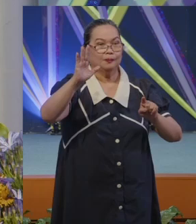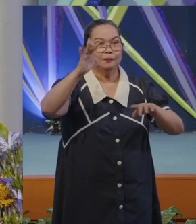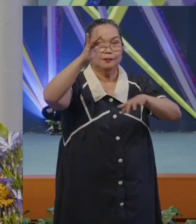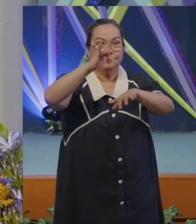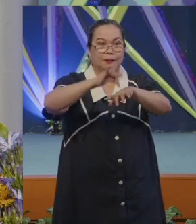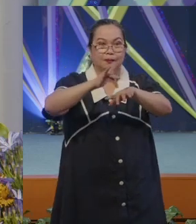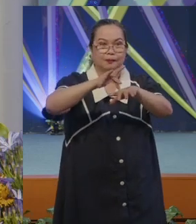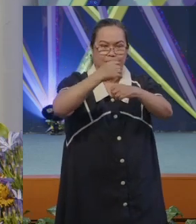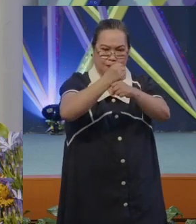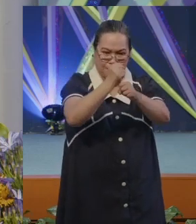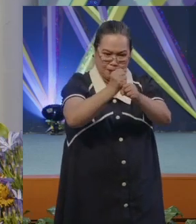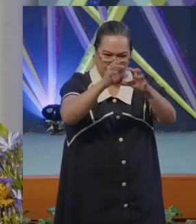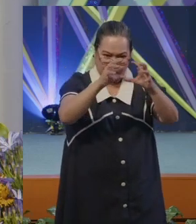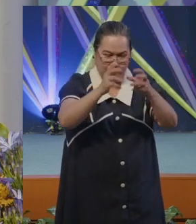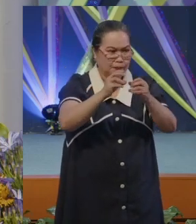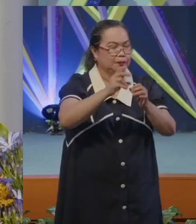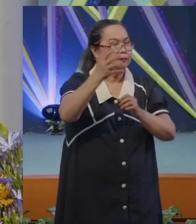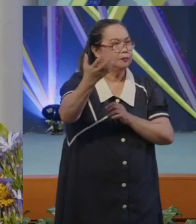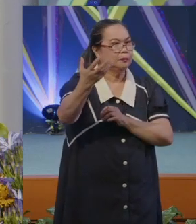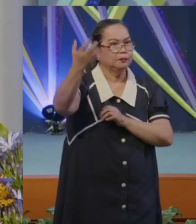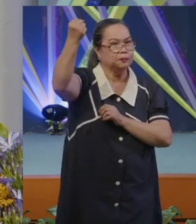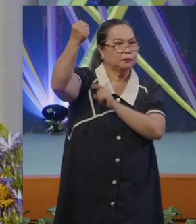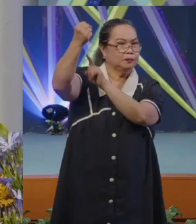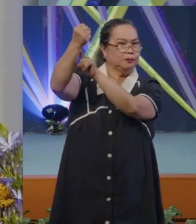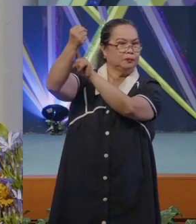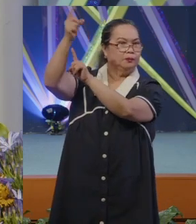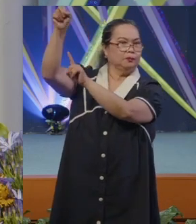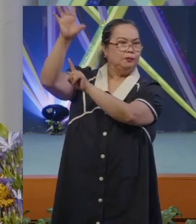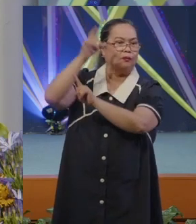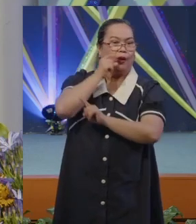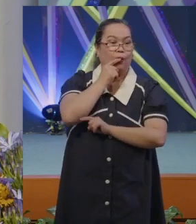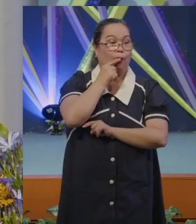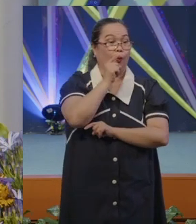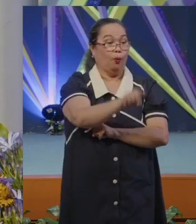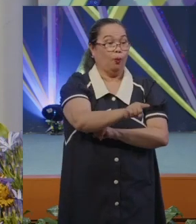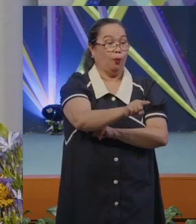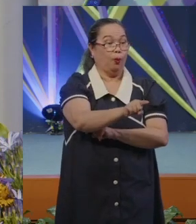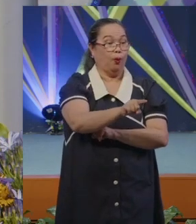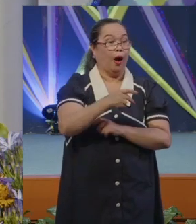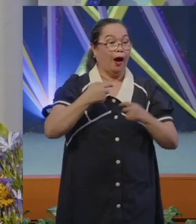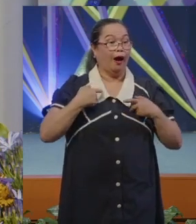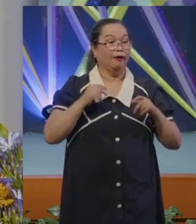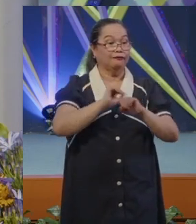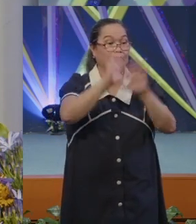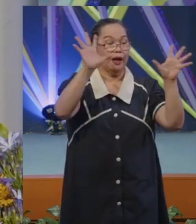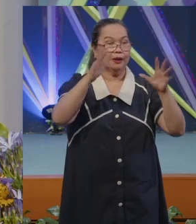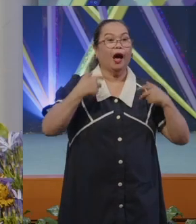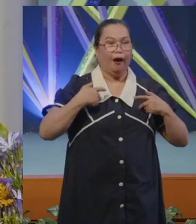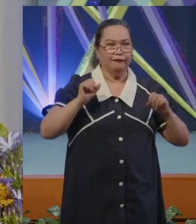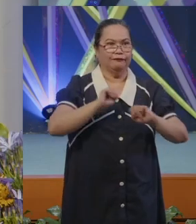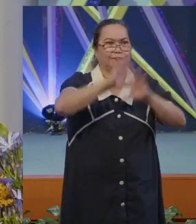gumawa, lumikha sa pamamagitan ng kanyang salita. Let there be light, and there was